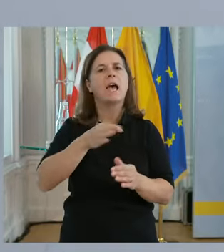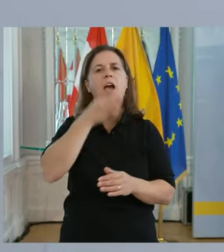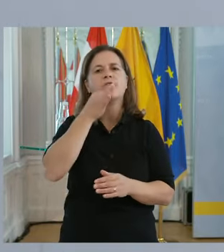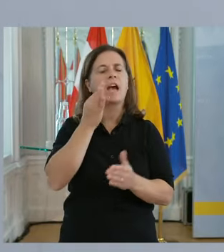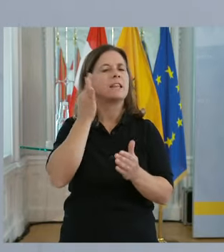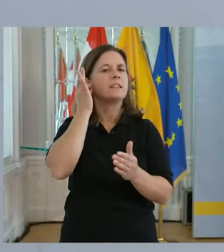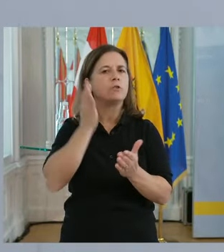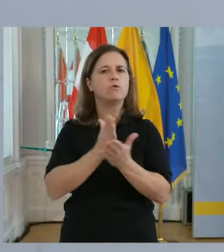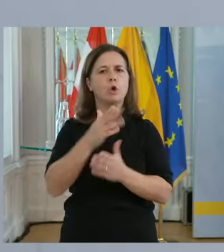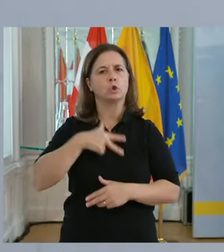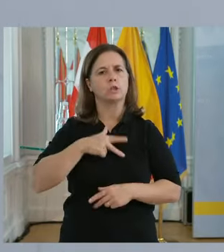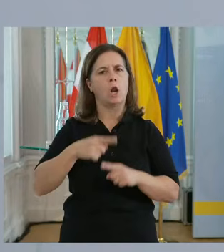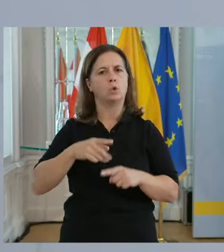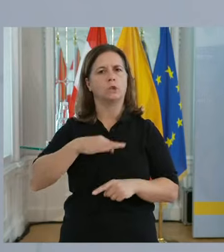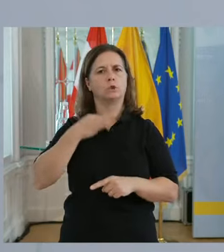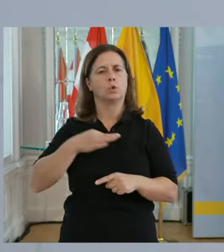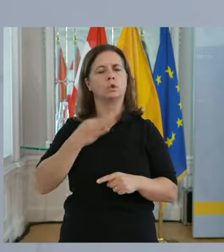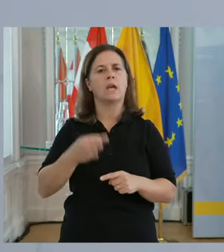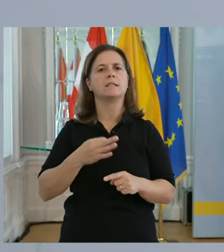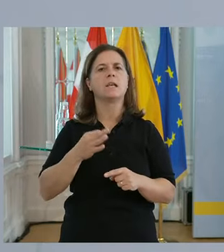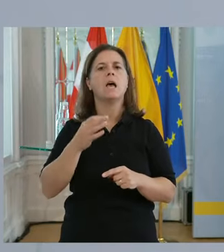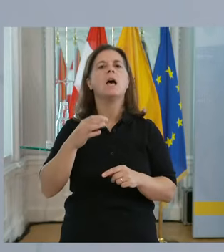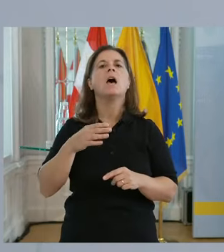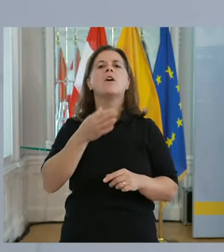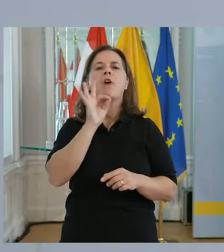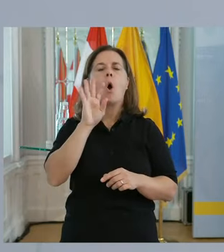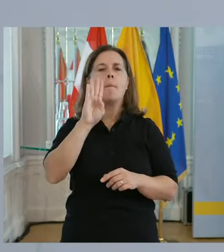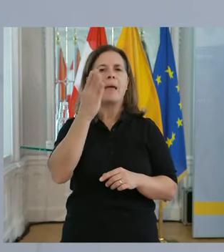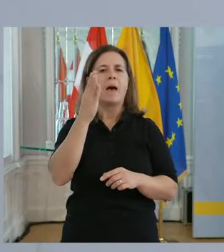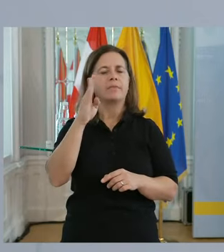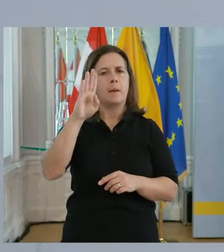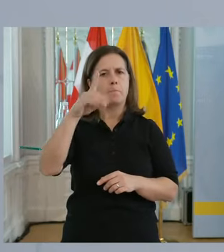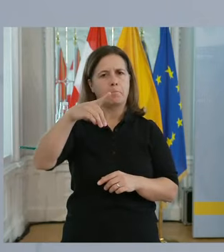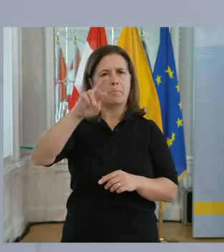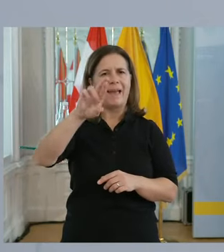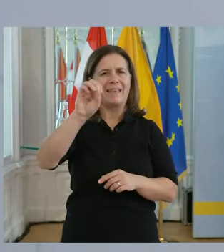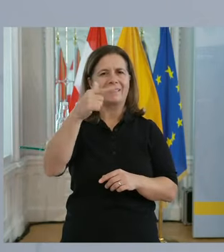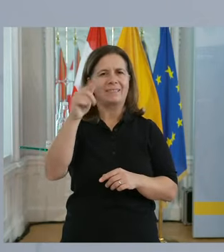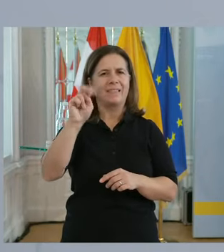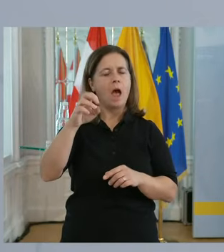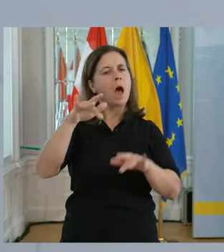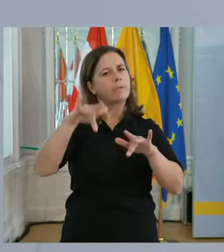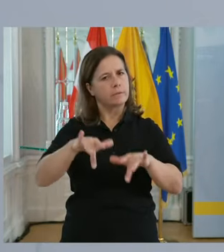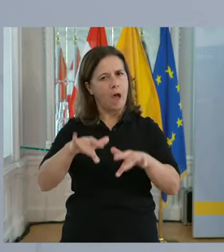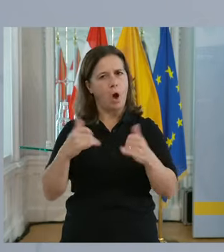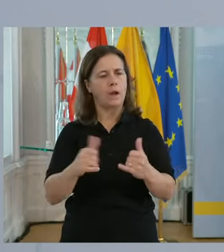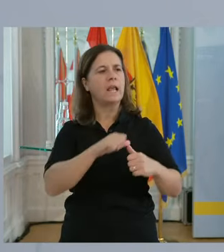für Soziales und Gesundheit Beate Brettner ist auch heute hier anwesend. Sie ist von Anfang an mit dabei. Herzlich